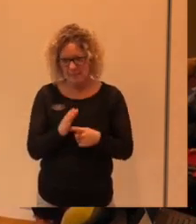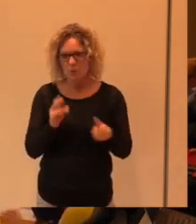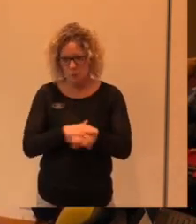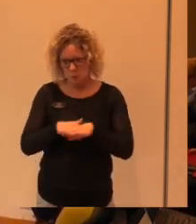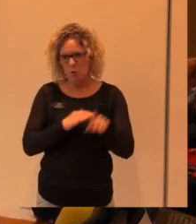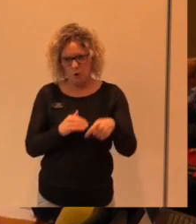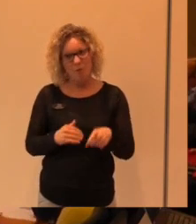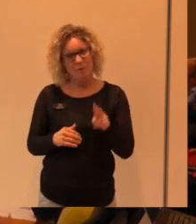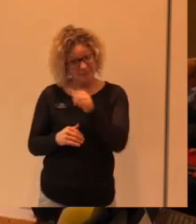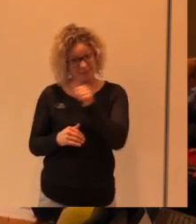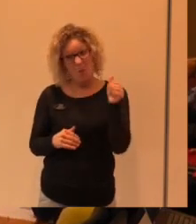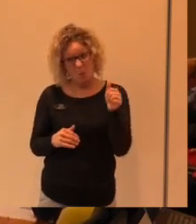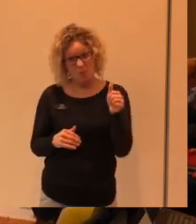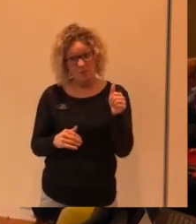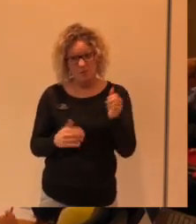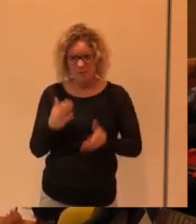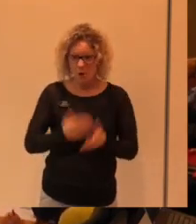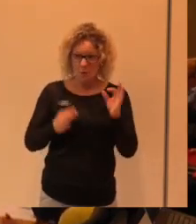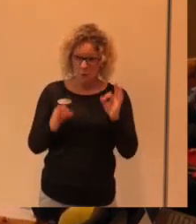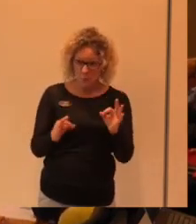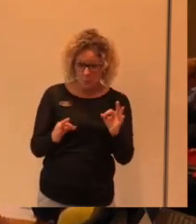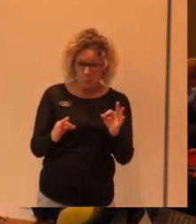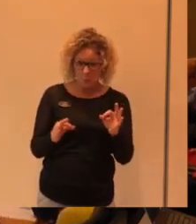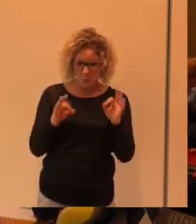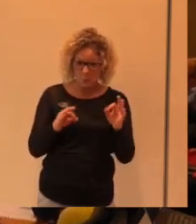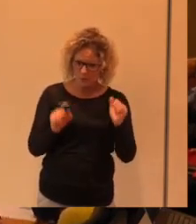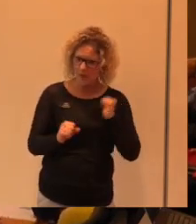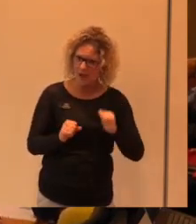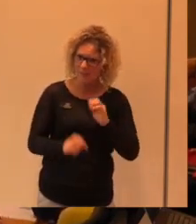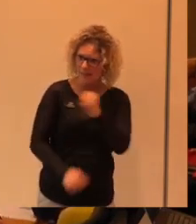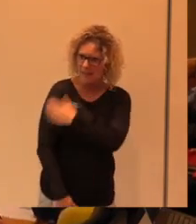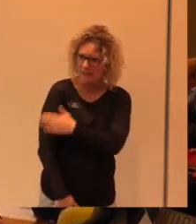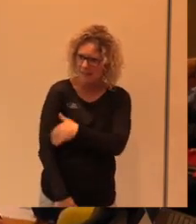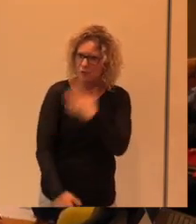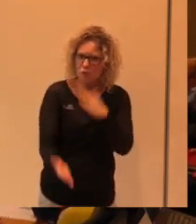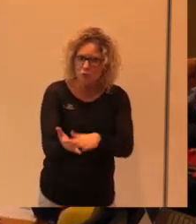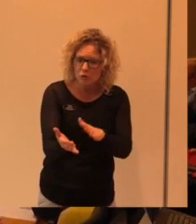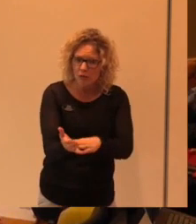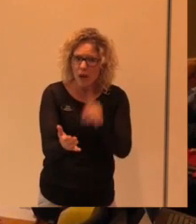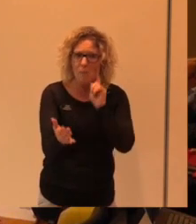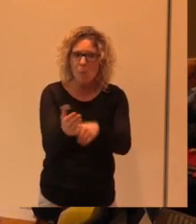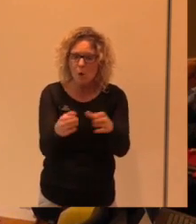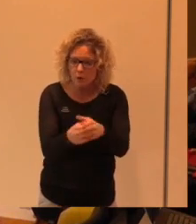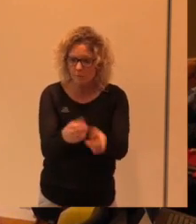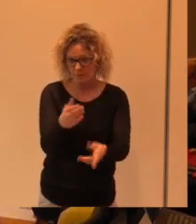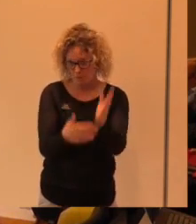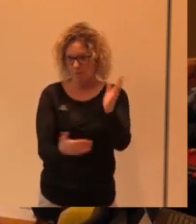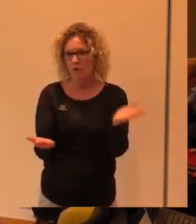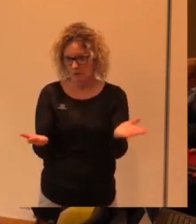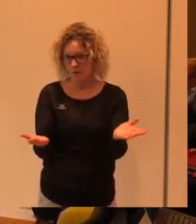att det beror lite på hur e-tjänsten ska, vilken nytta den ska leverera och vilken målgrupp den har.